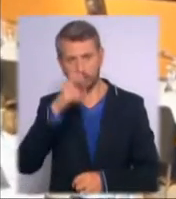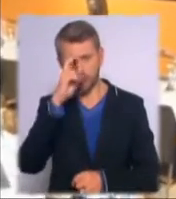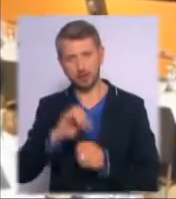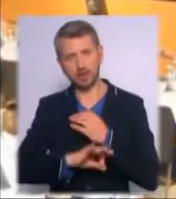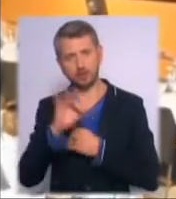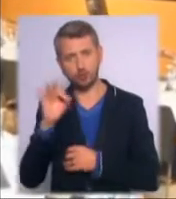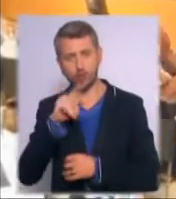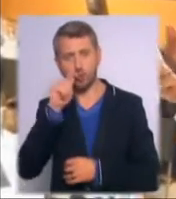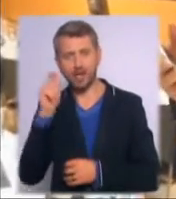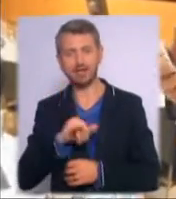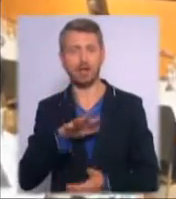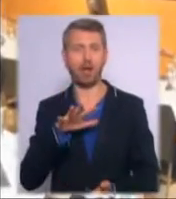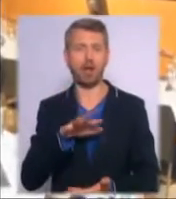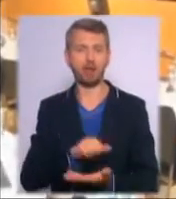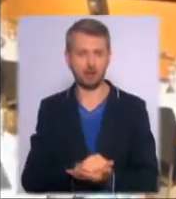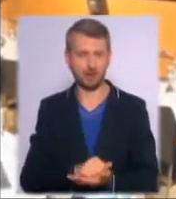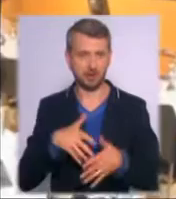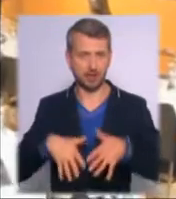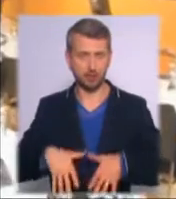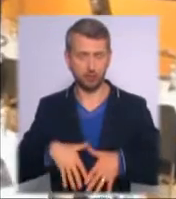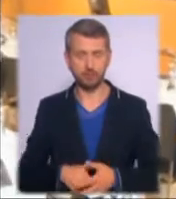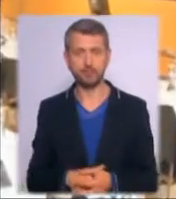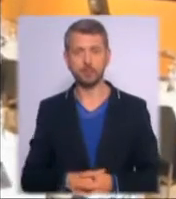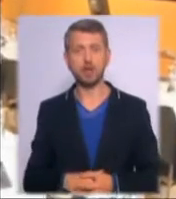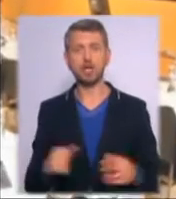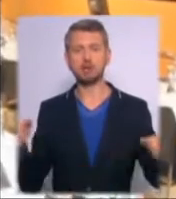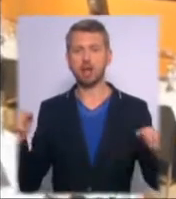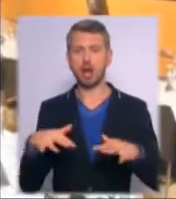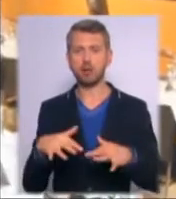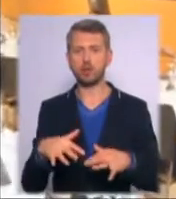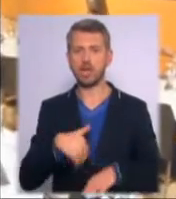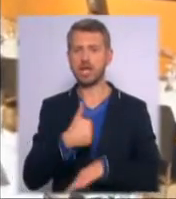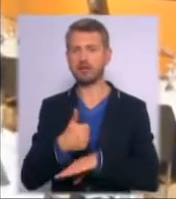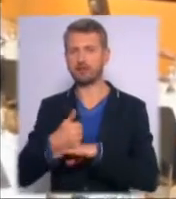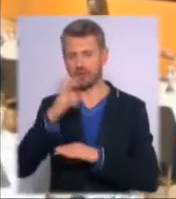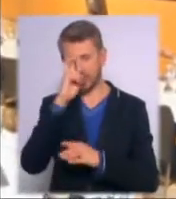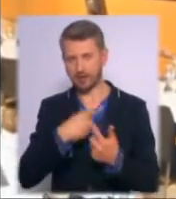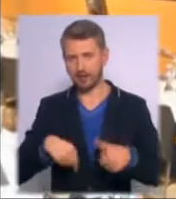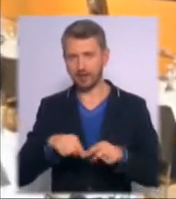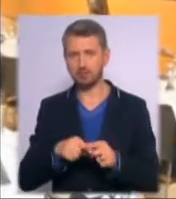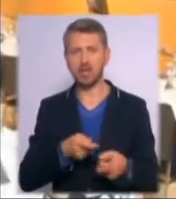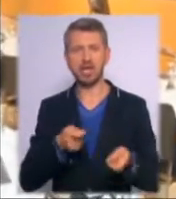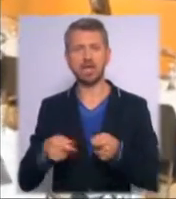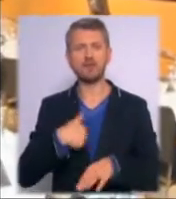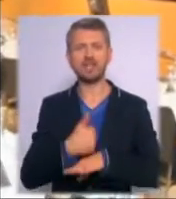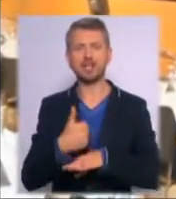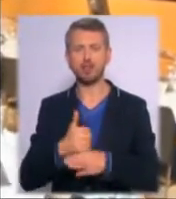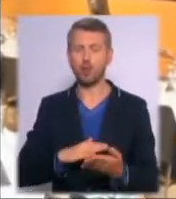Криму. Збираються керівники країн, керівники політичних партій.